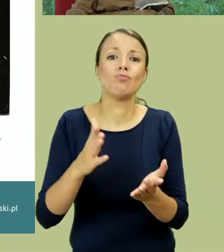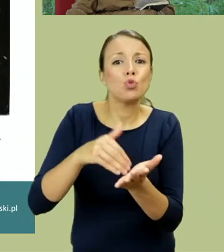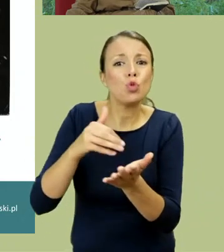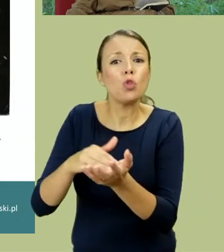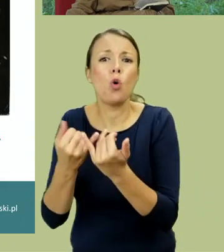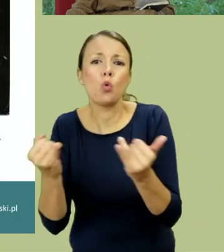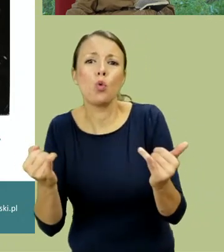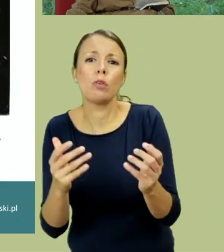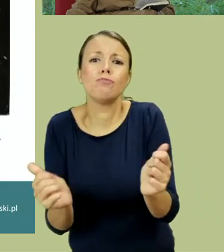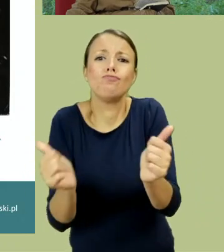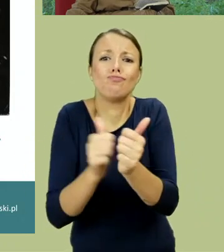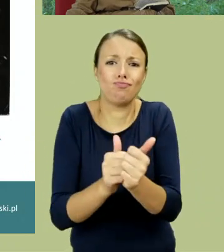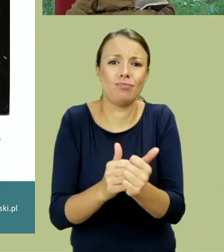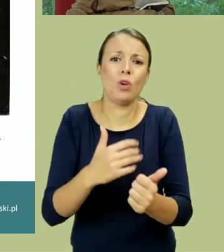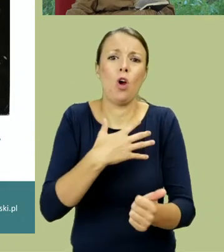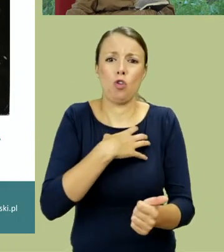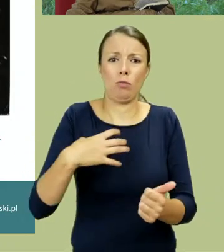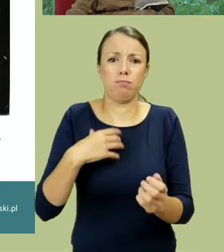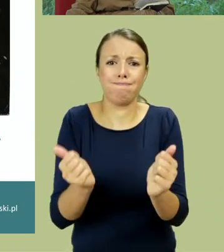właściwie dwie.